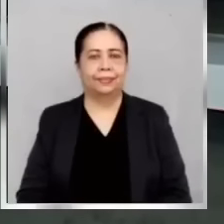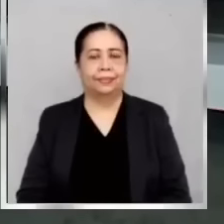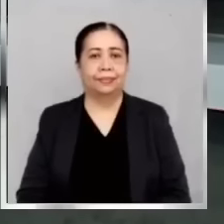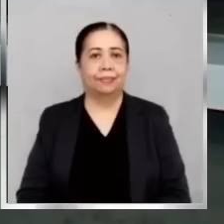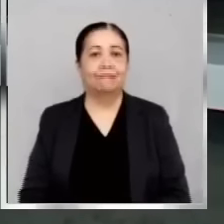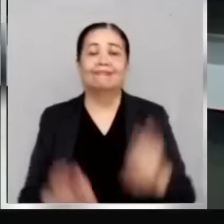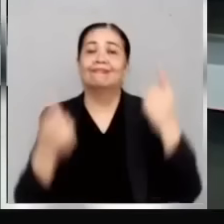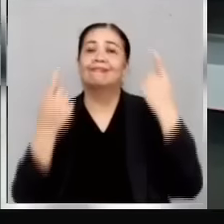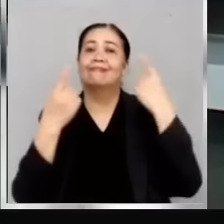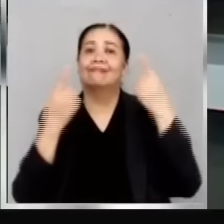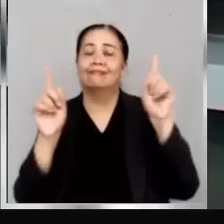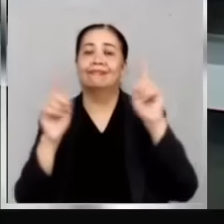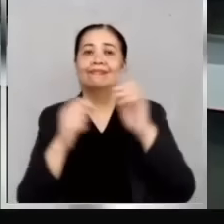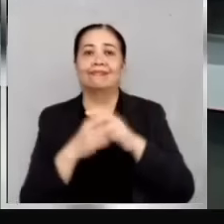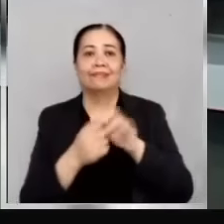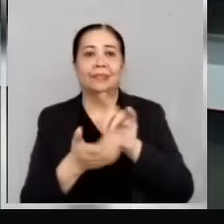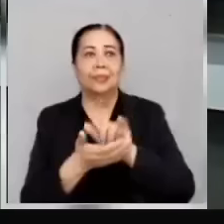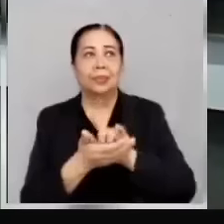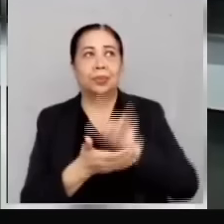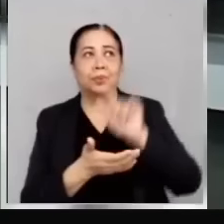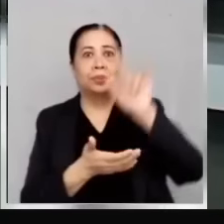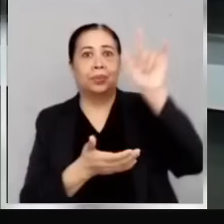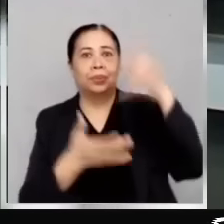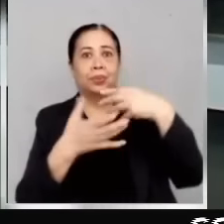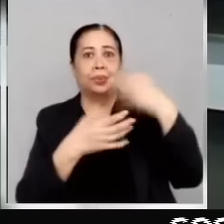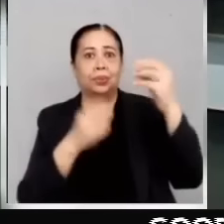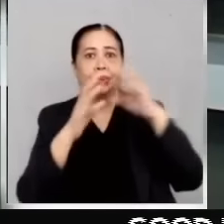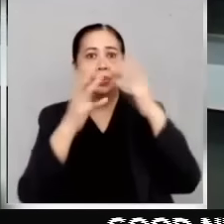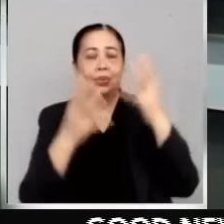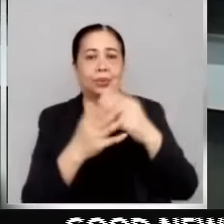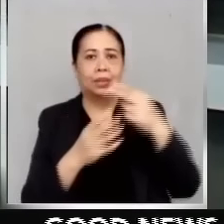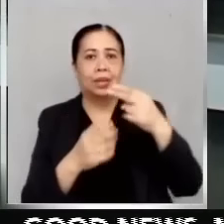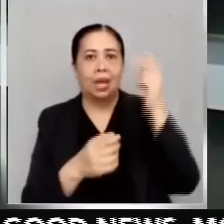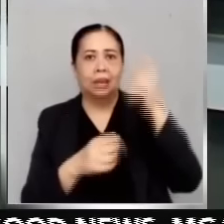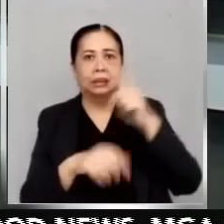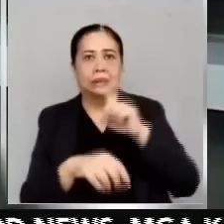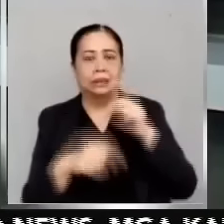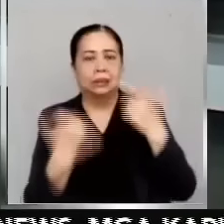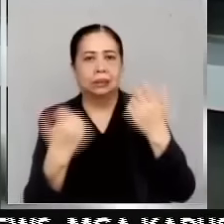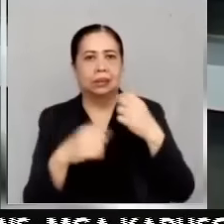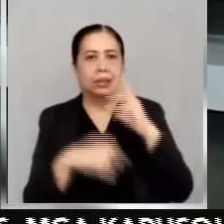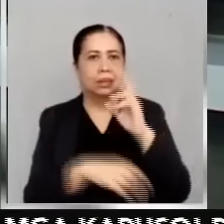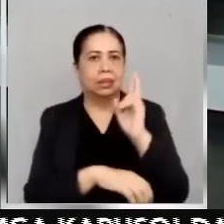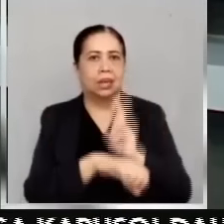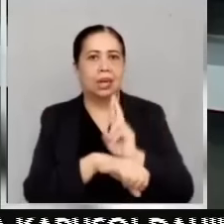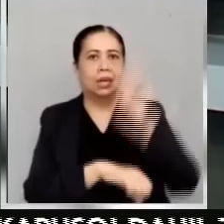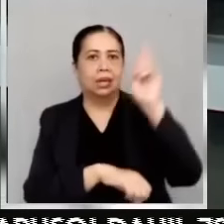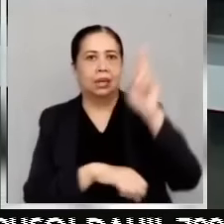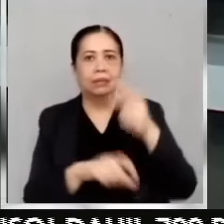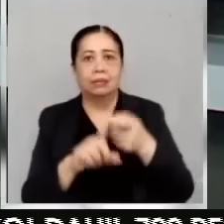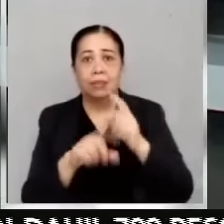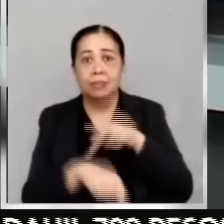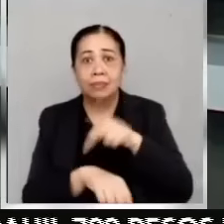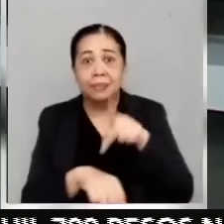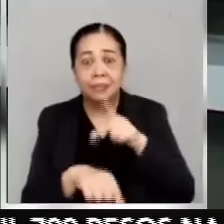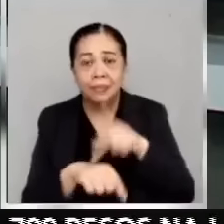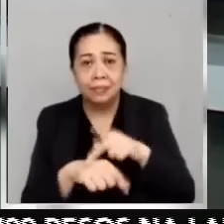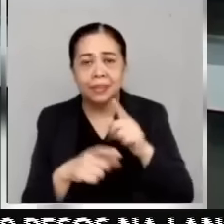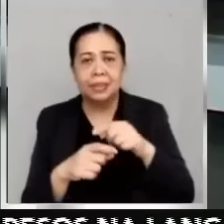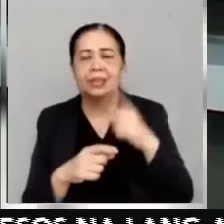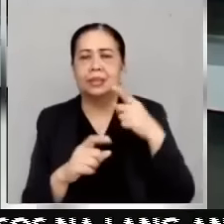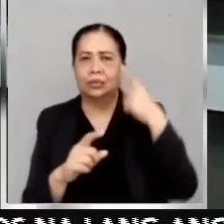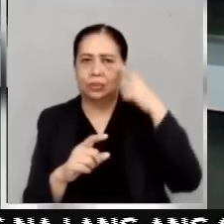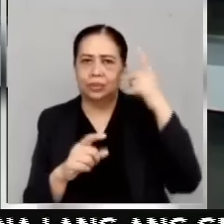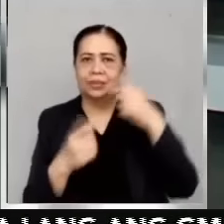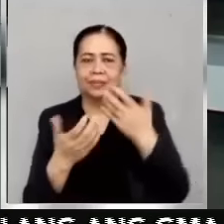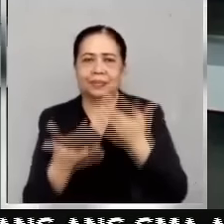Tagumpay na napalipad sa kalawakan ang unang high-power hybrid rocket ng Pilipinas. Ang misyon niyan, tinutukan